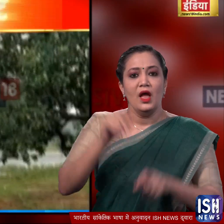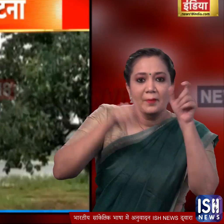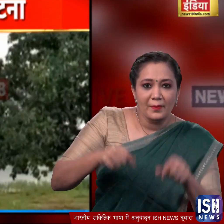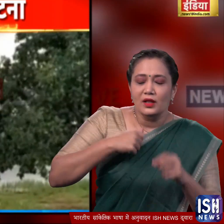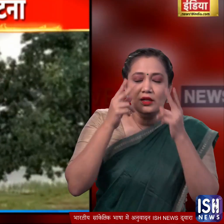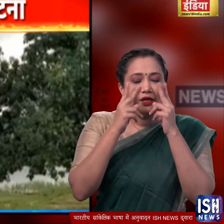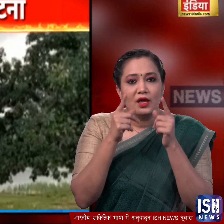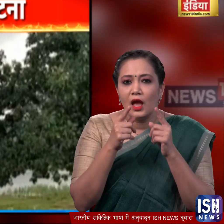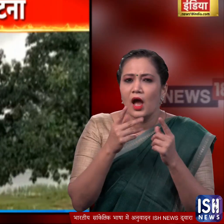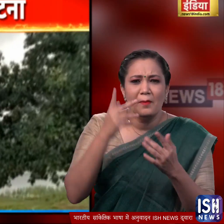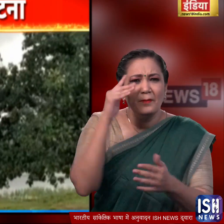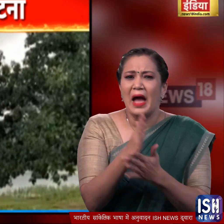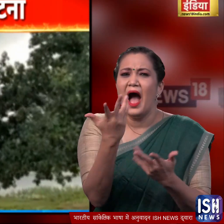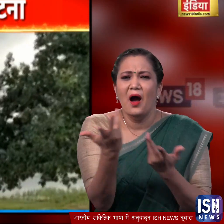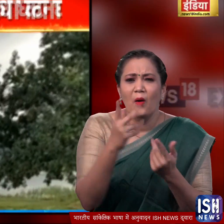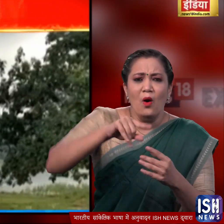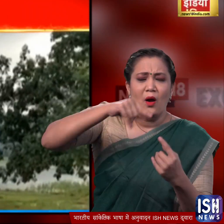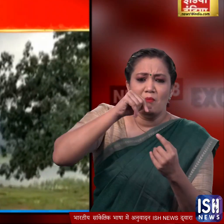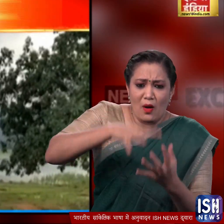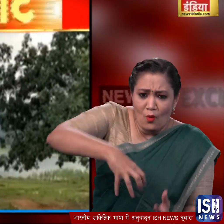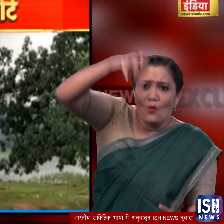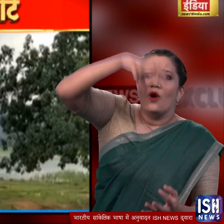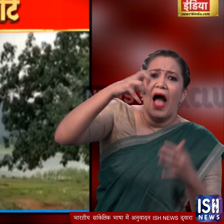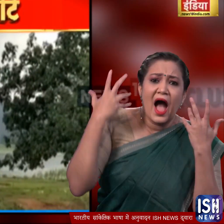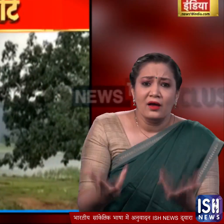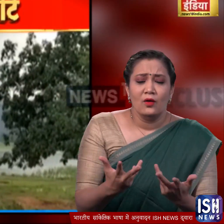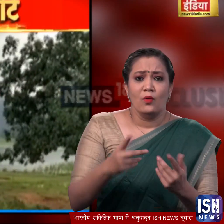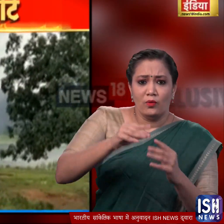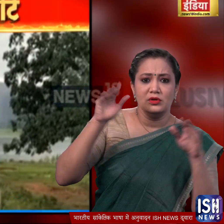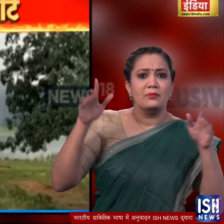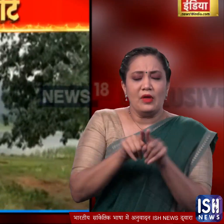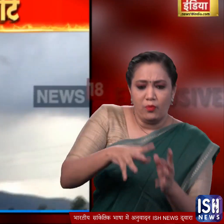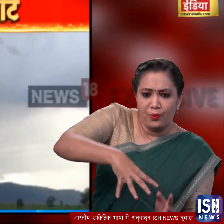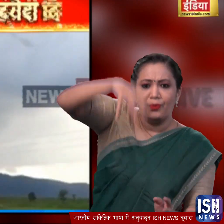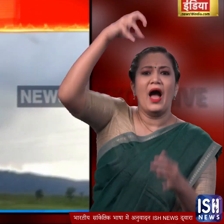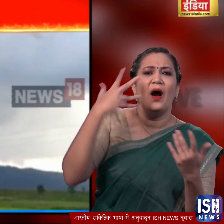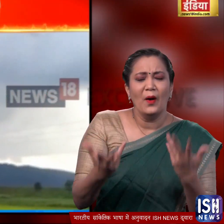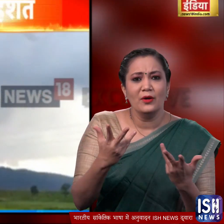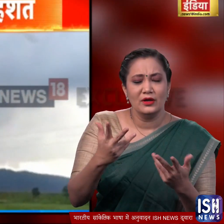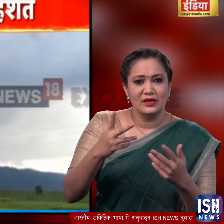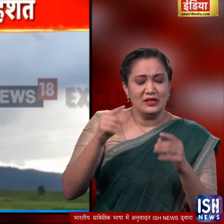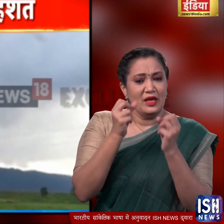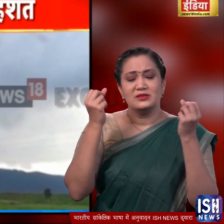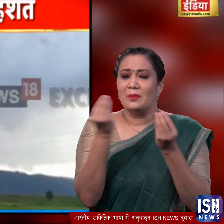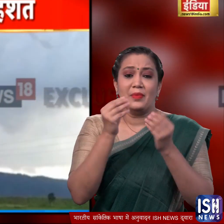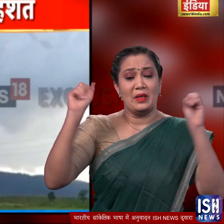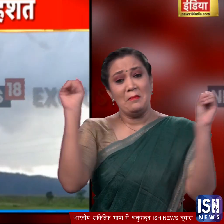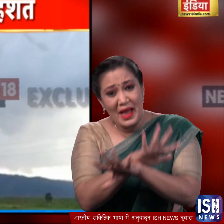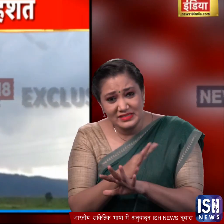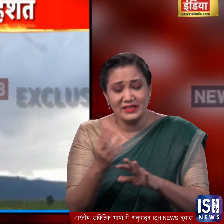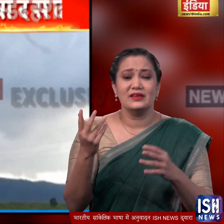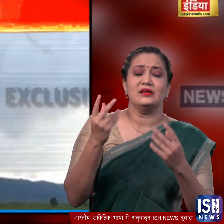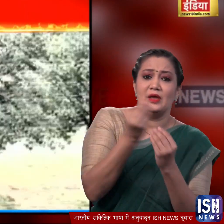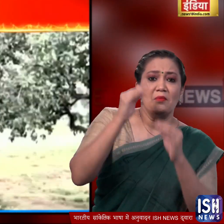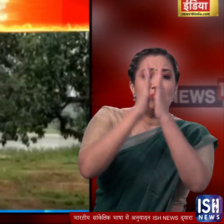लोगों को अपनी आंखों पर यकीन ही नहीं हुआ कि आखिर पानी आसमान की ओर उड़कर कैसे जाने लगा। लिहाजा किसी ने इसे चमत्कार बता दिया तो